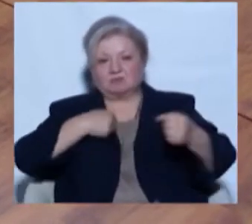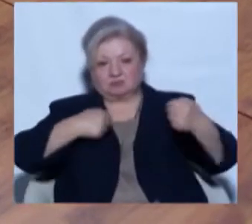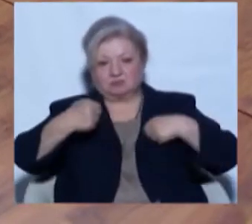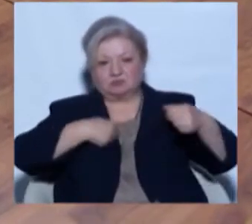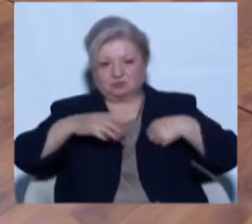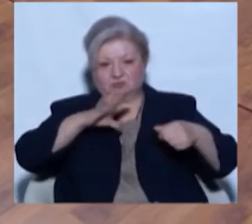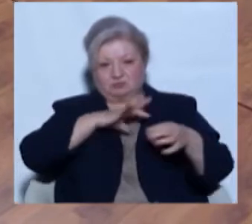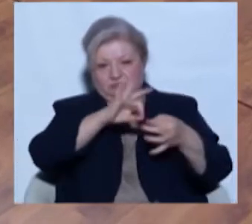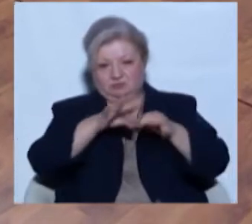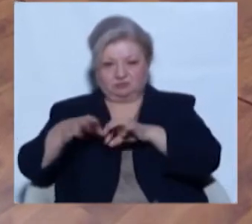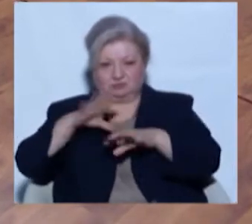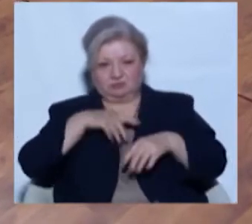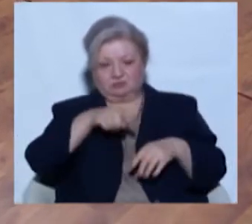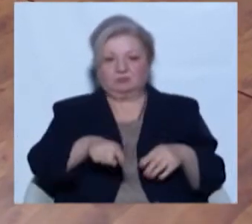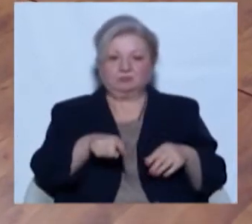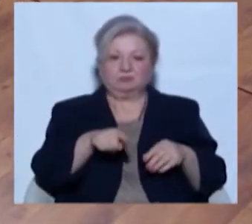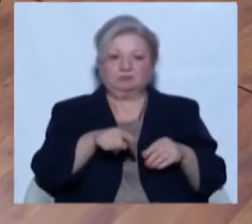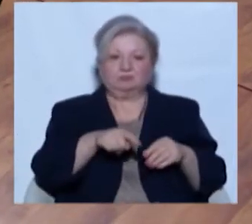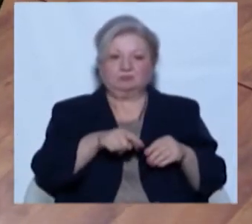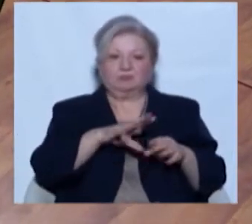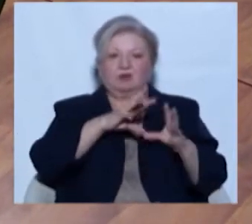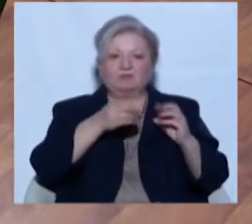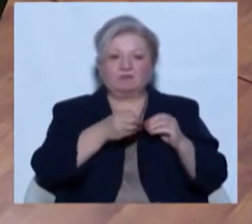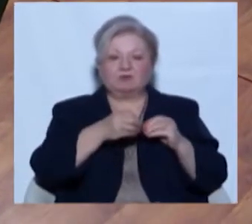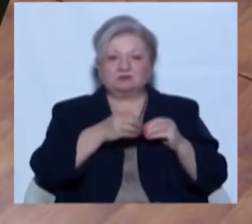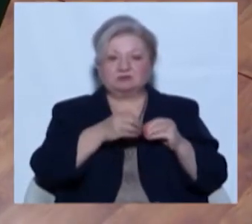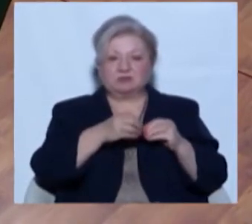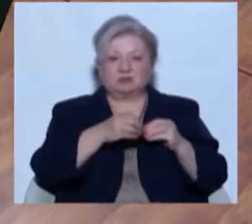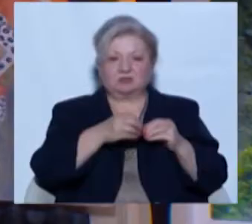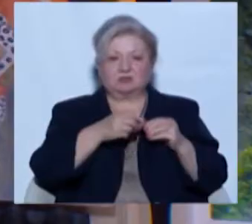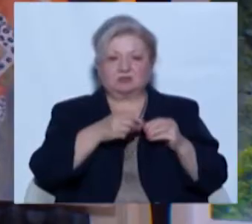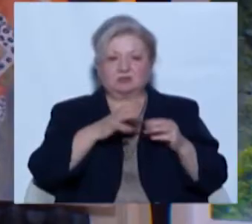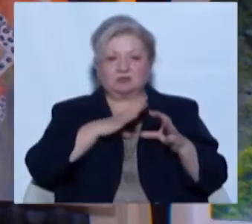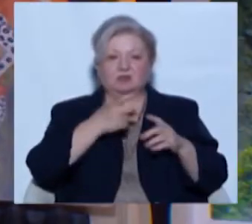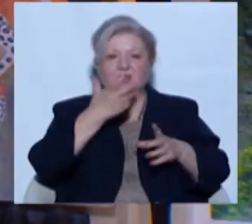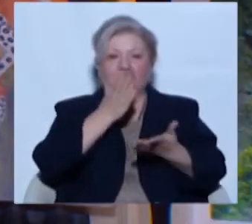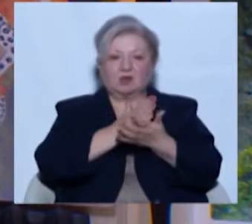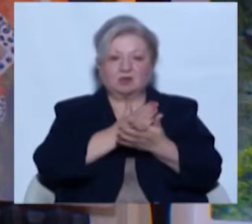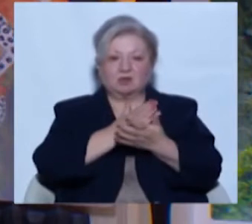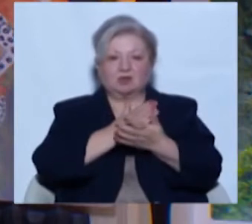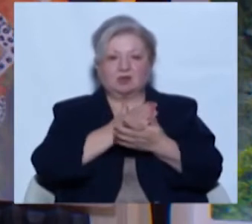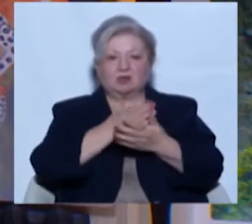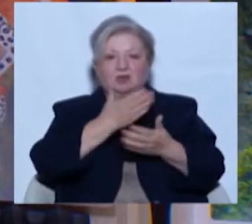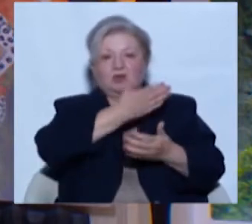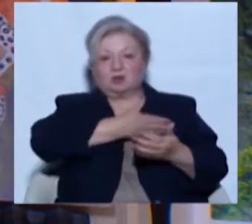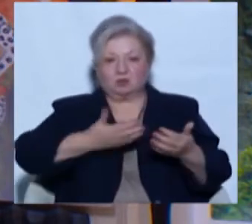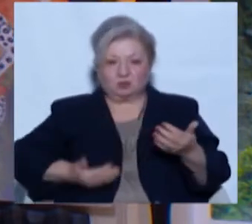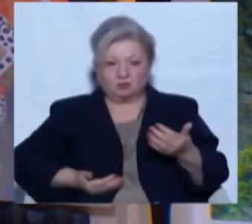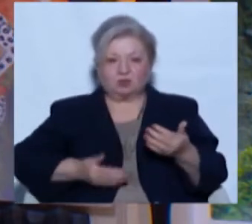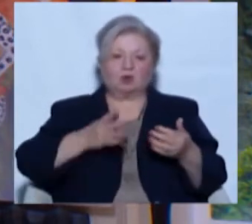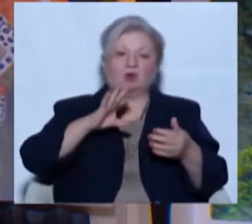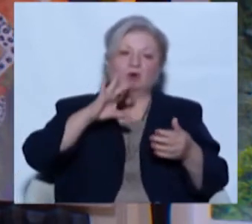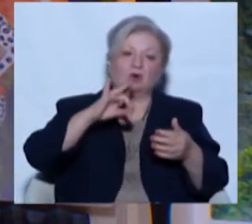მტკივნეულად განხორციელდა. Ამ თვალსაზრისით ყველაზე კრიზისული არის იუგოსლავია და